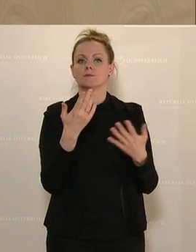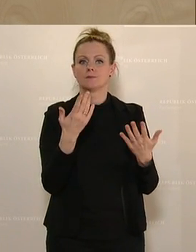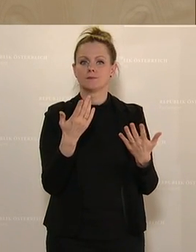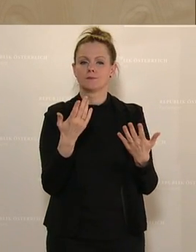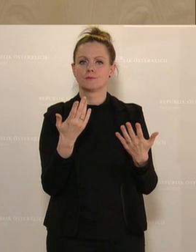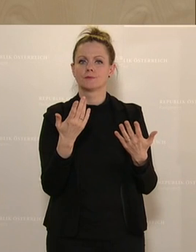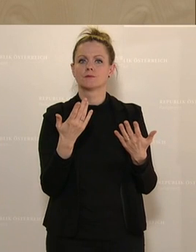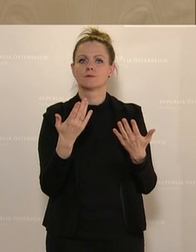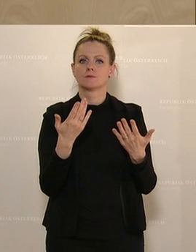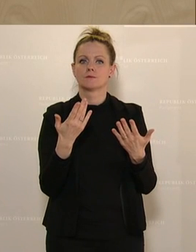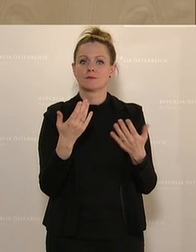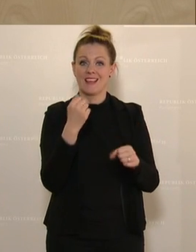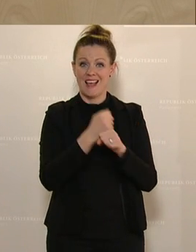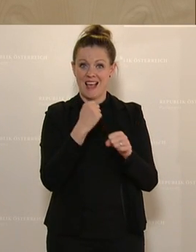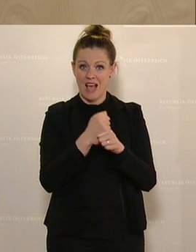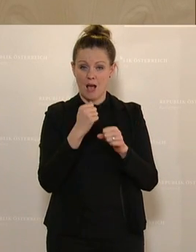zu erfassenden